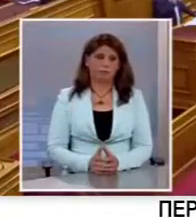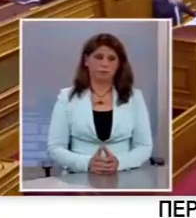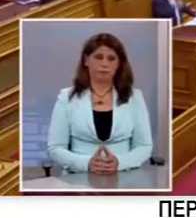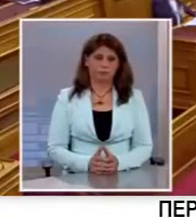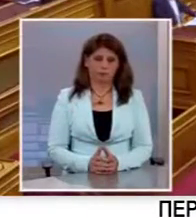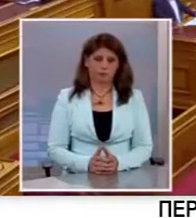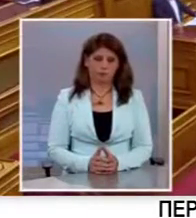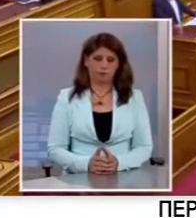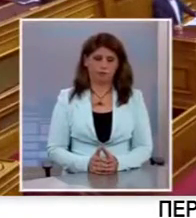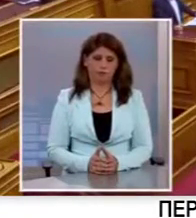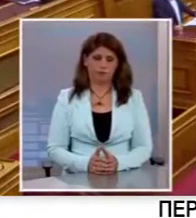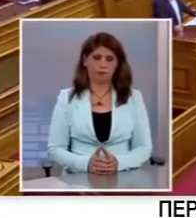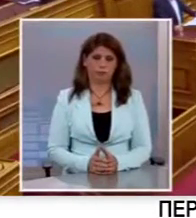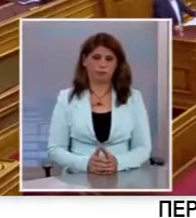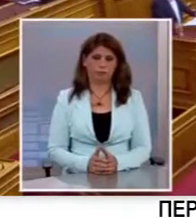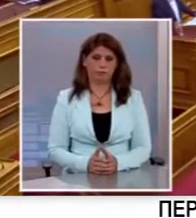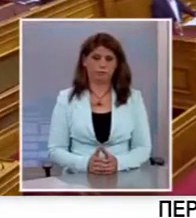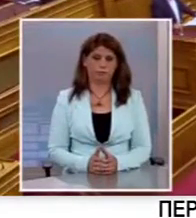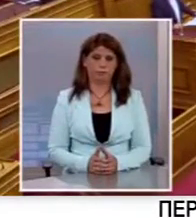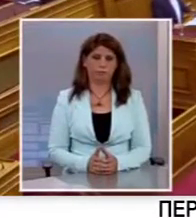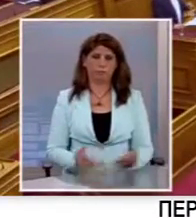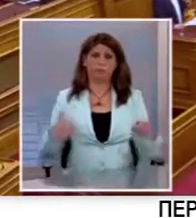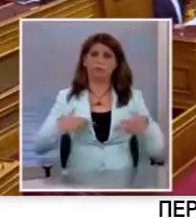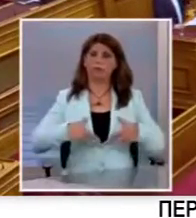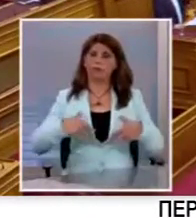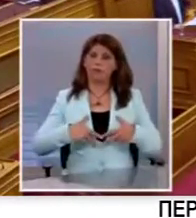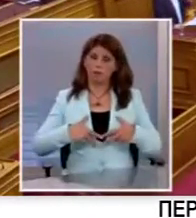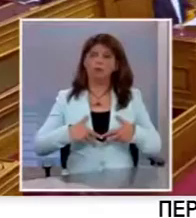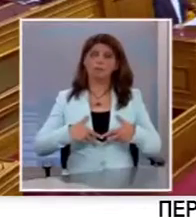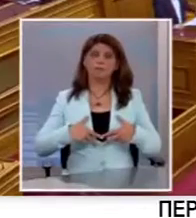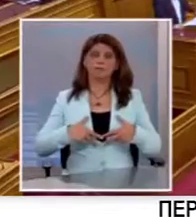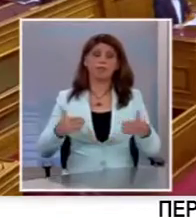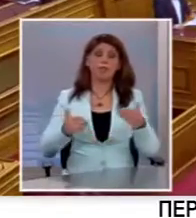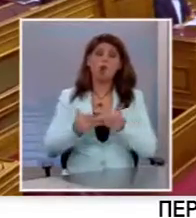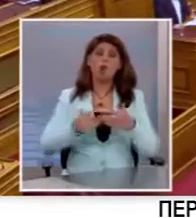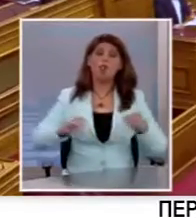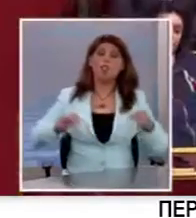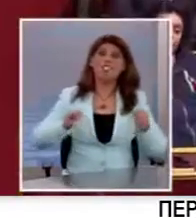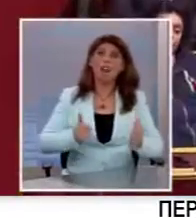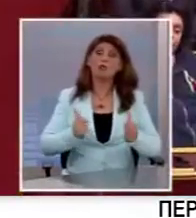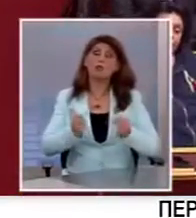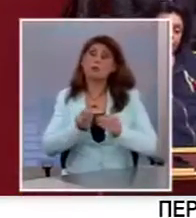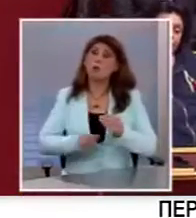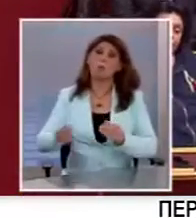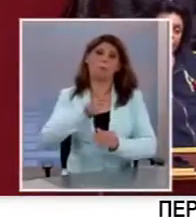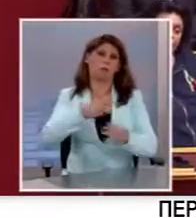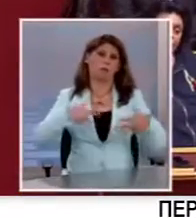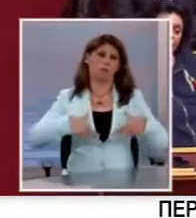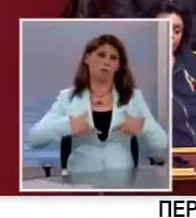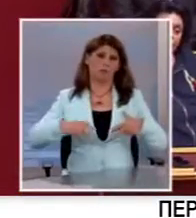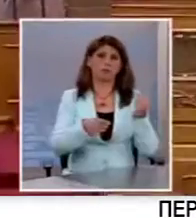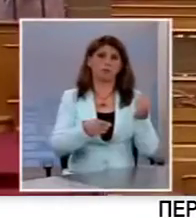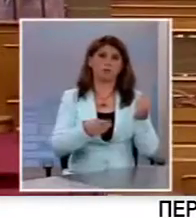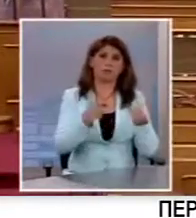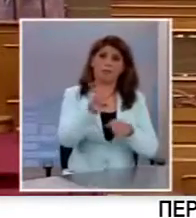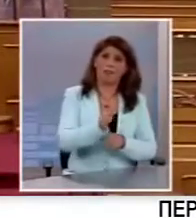Με τους 153 ψήφους των βουλευτών του ΣΥΡΙΖΑ και των ανεξάρτητων των Ελλήνων εγκρίθηκε από την Ολομέλεια της Βουλής το βράδυ της Κυριακής το ασφαλιστικό και φορολογικό